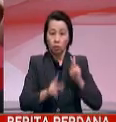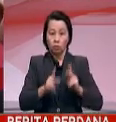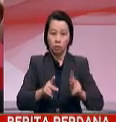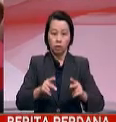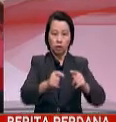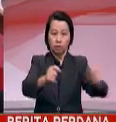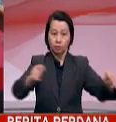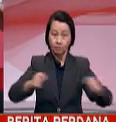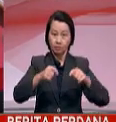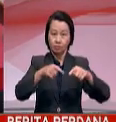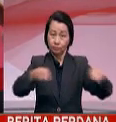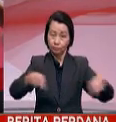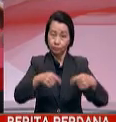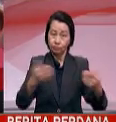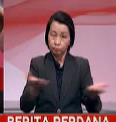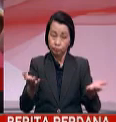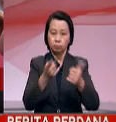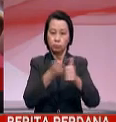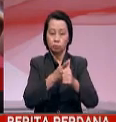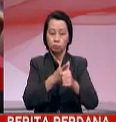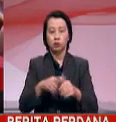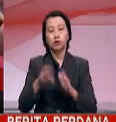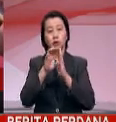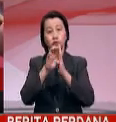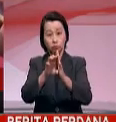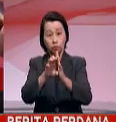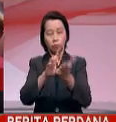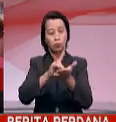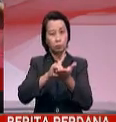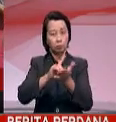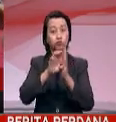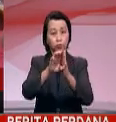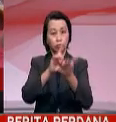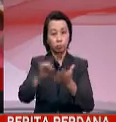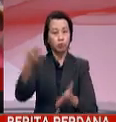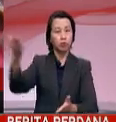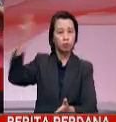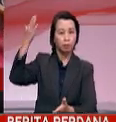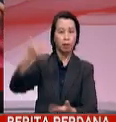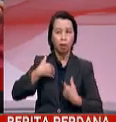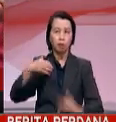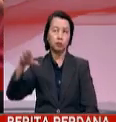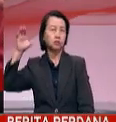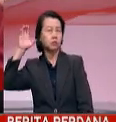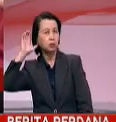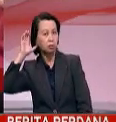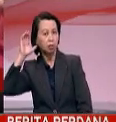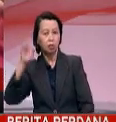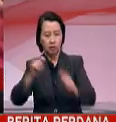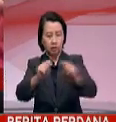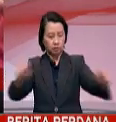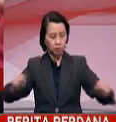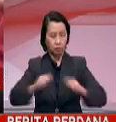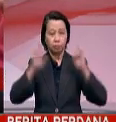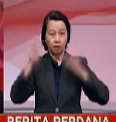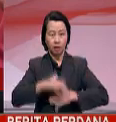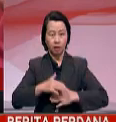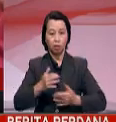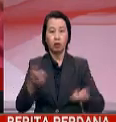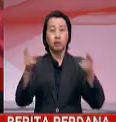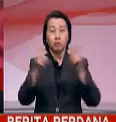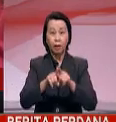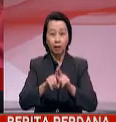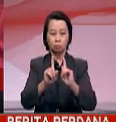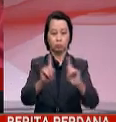penduduk-penduduk setempat dahulu. Contohnya, pada minggu lepas kita dengar bahawa ruang solat bila berlaku